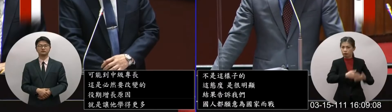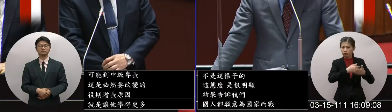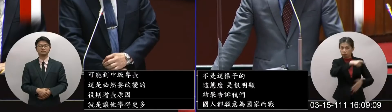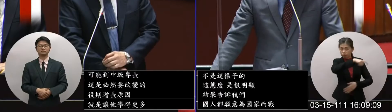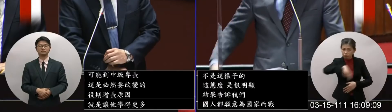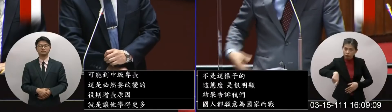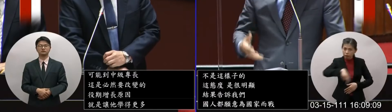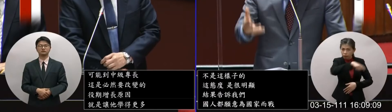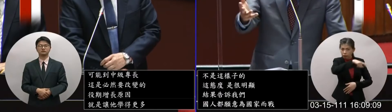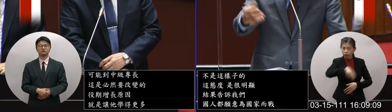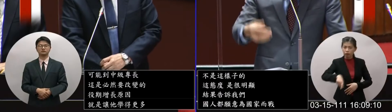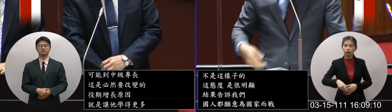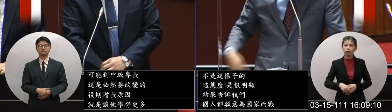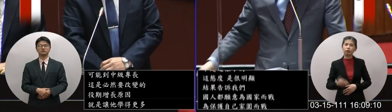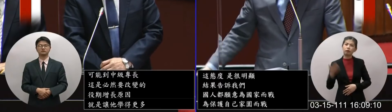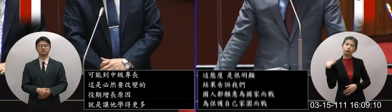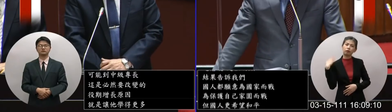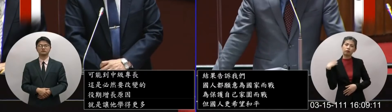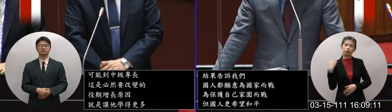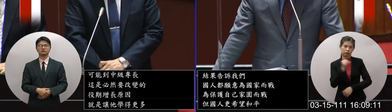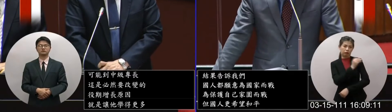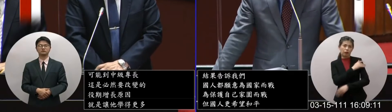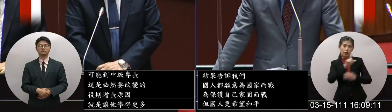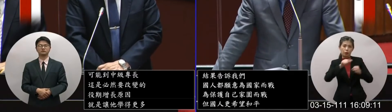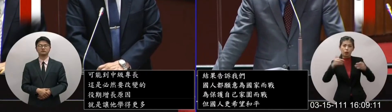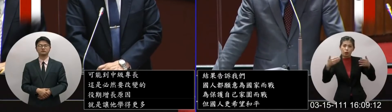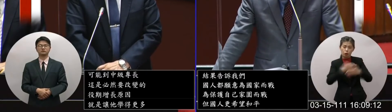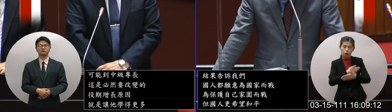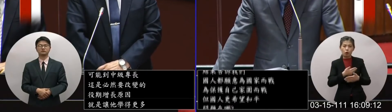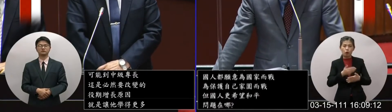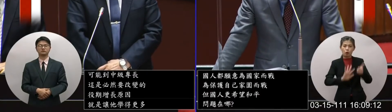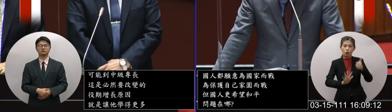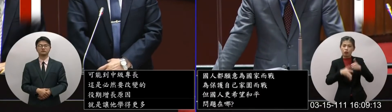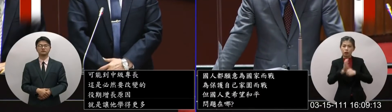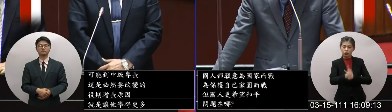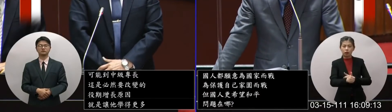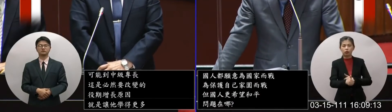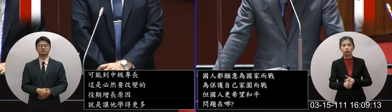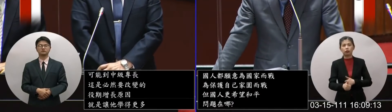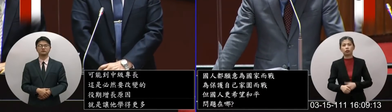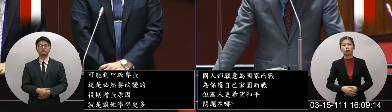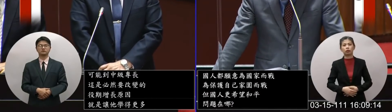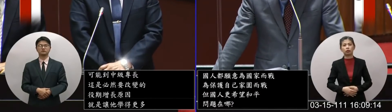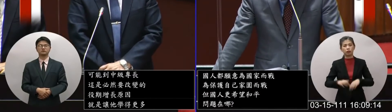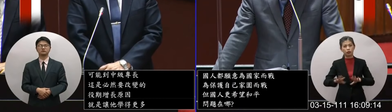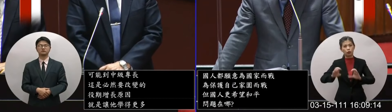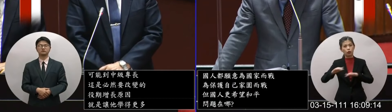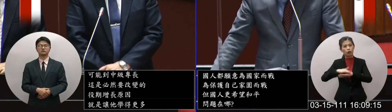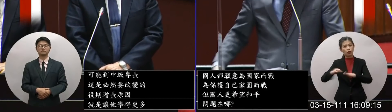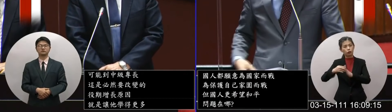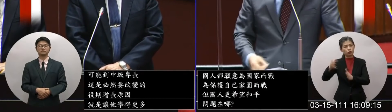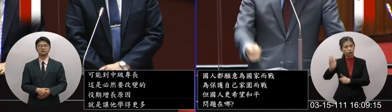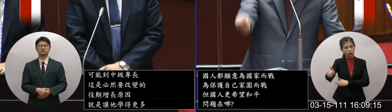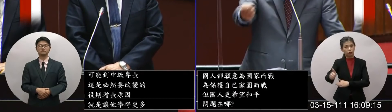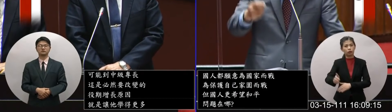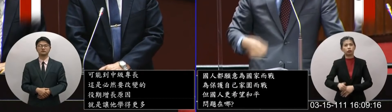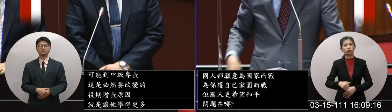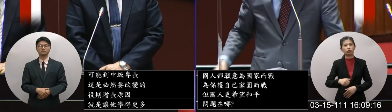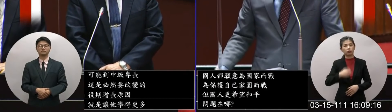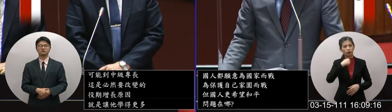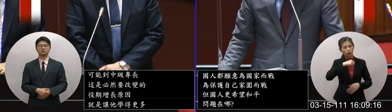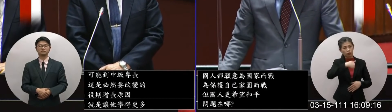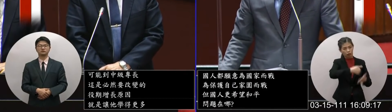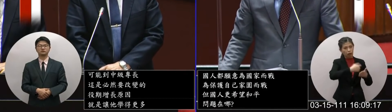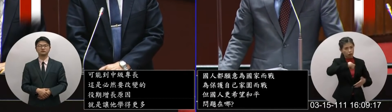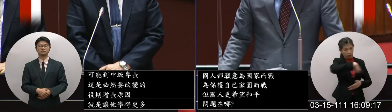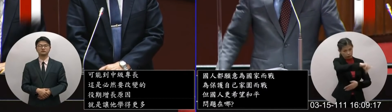系，过去陈明通担任主委，他现在当那个国安会的局长，国安局的局长了。他说两岸热线